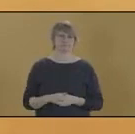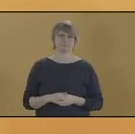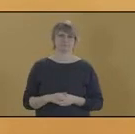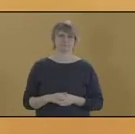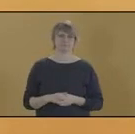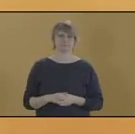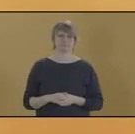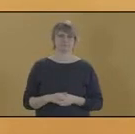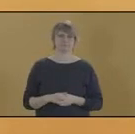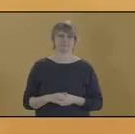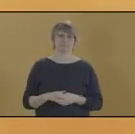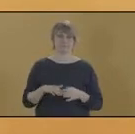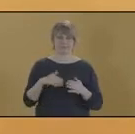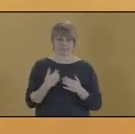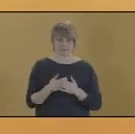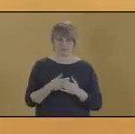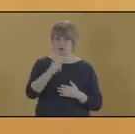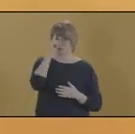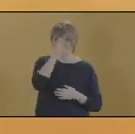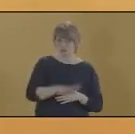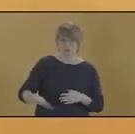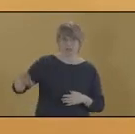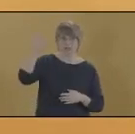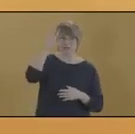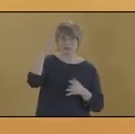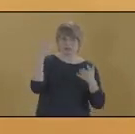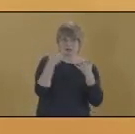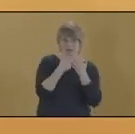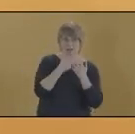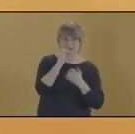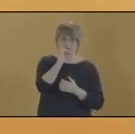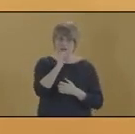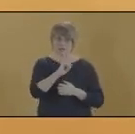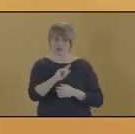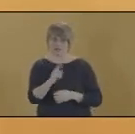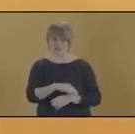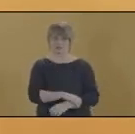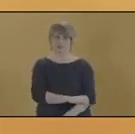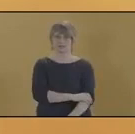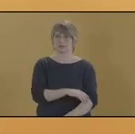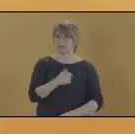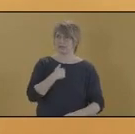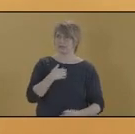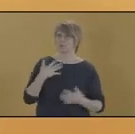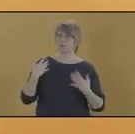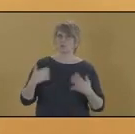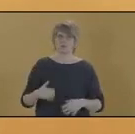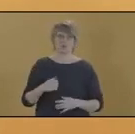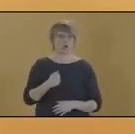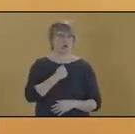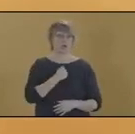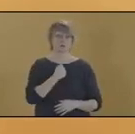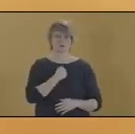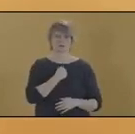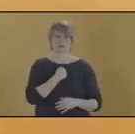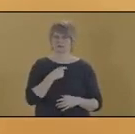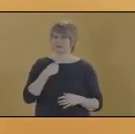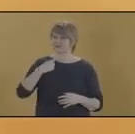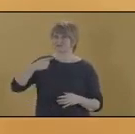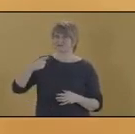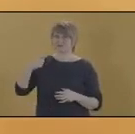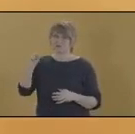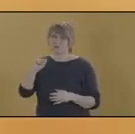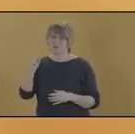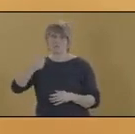Wird es denn wirklich einen Krieg in Deutschland geben? Ja oder nein? Ich habe echt große Angst. Wieso schaffen wir es